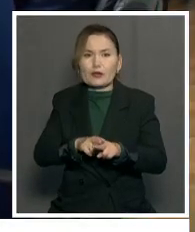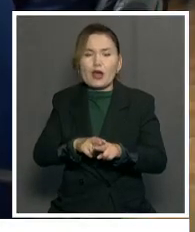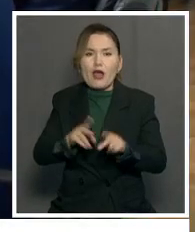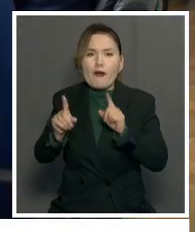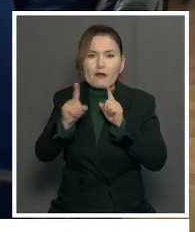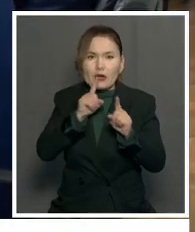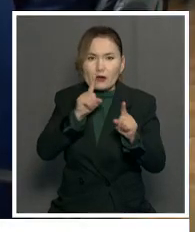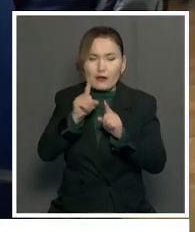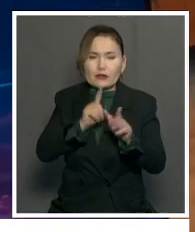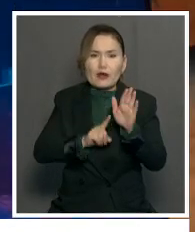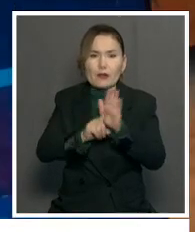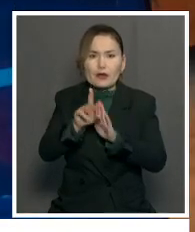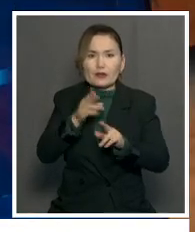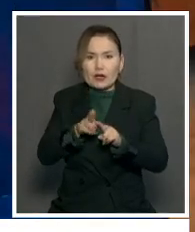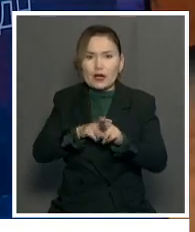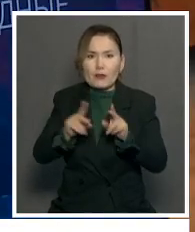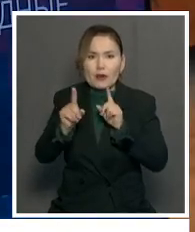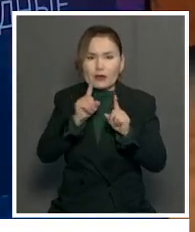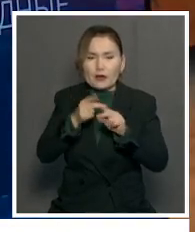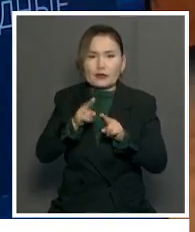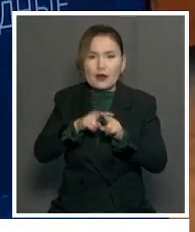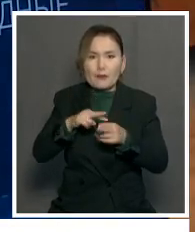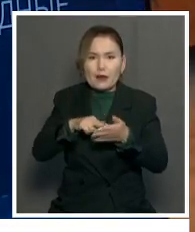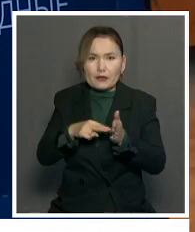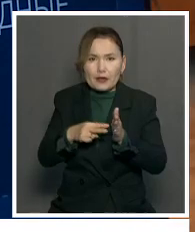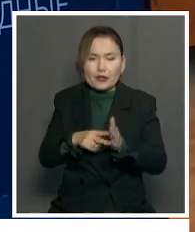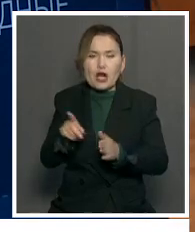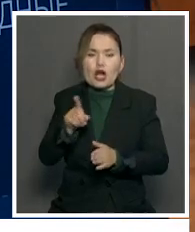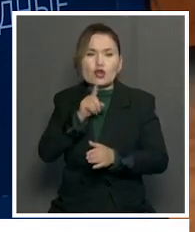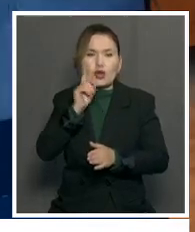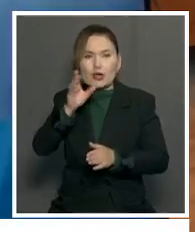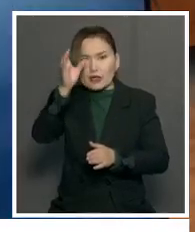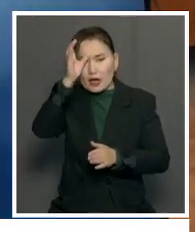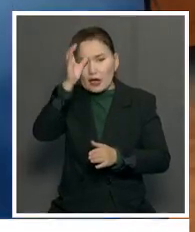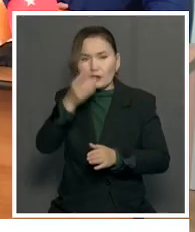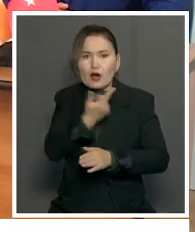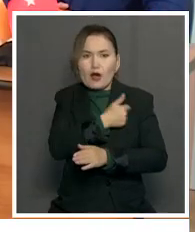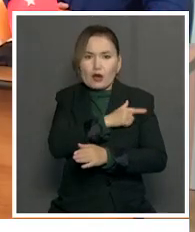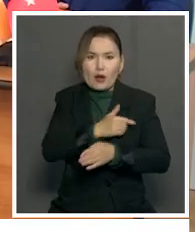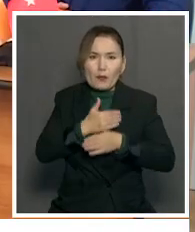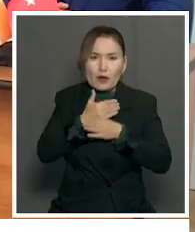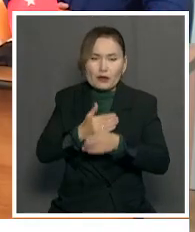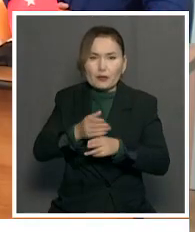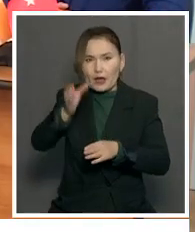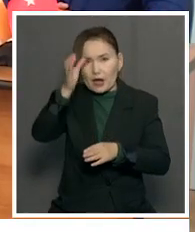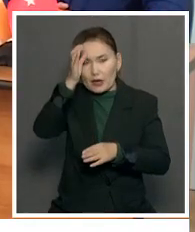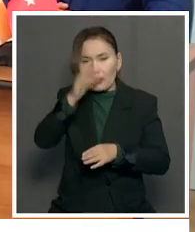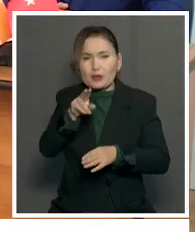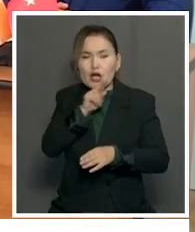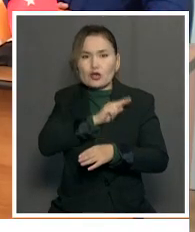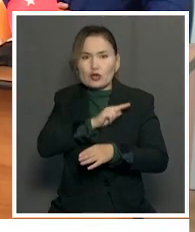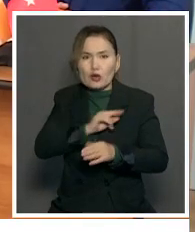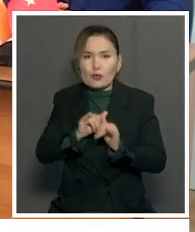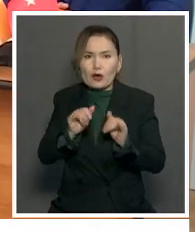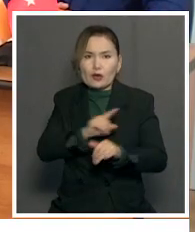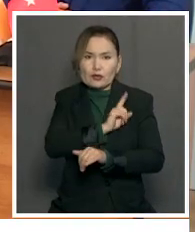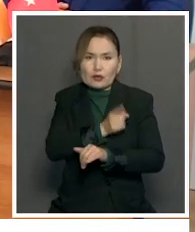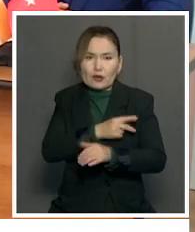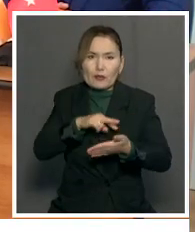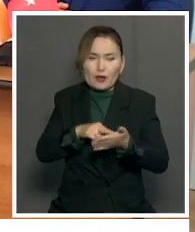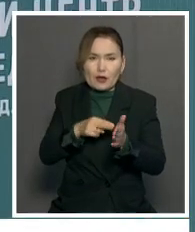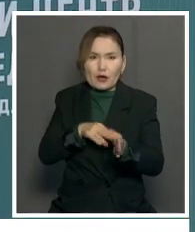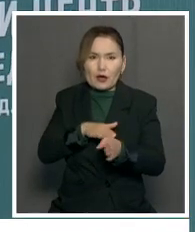оқулары конференциясы өтеді. Конференцияның мақсаты жас ғалымдардың бастамаларын қолдау және олардың ғылыми әлеуетін іске асыруға